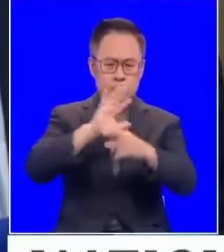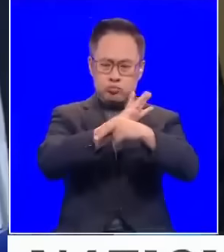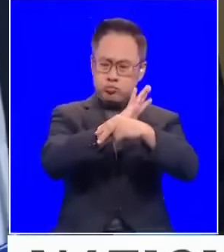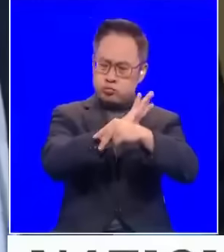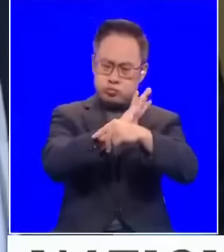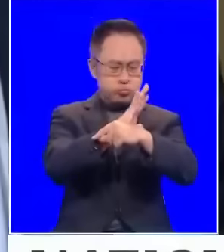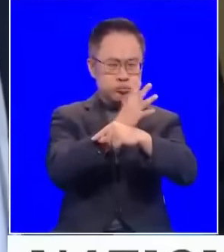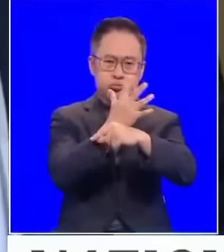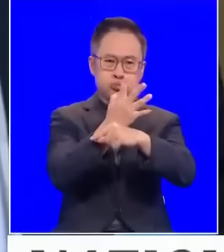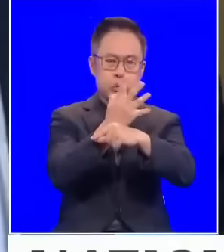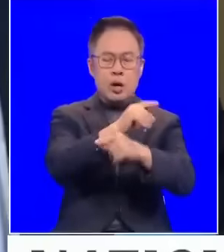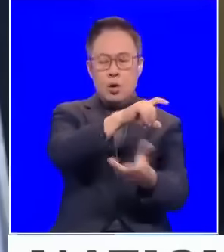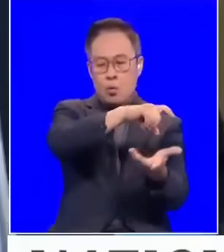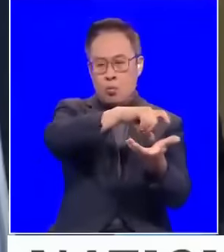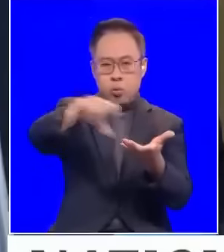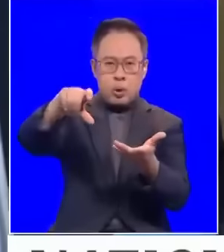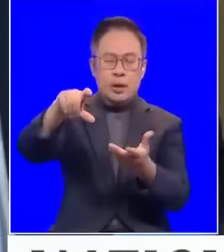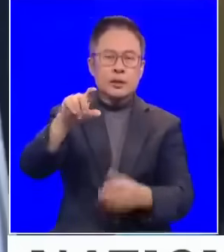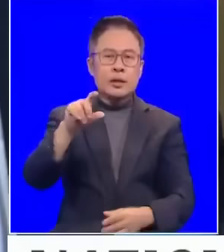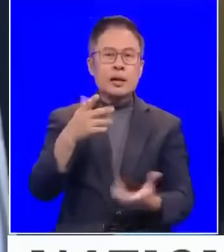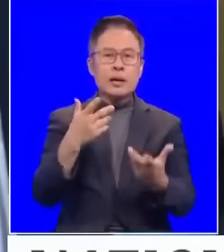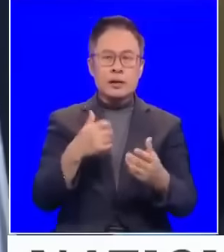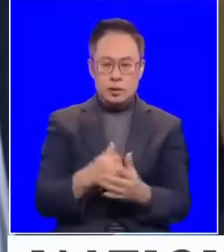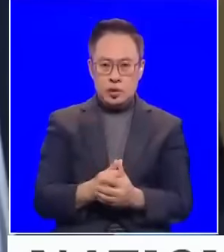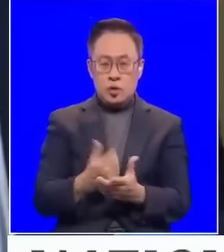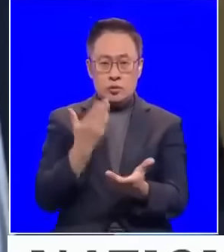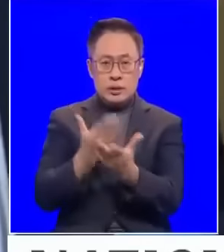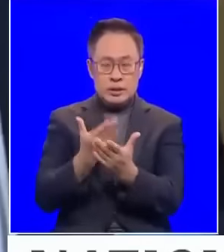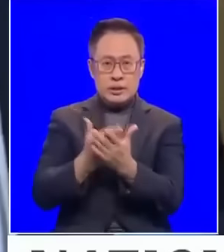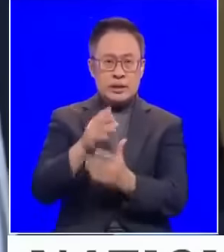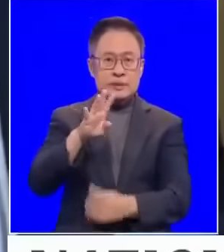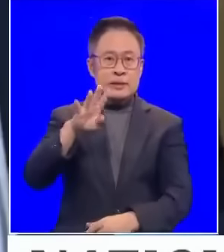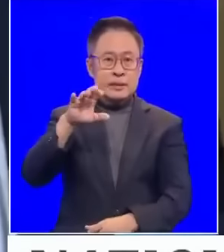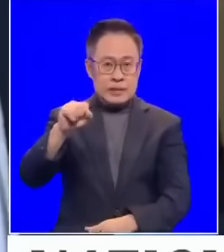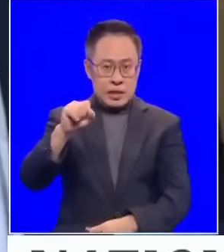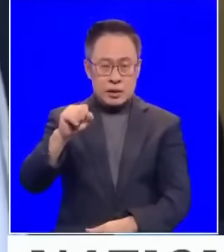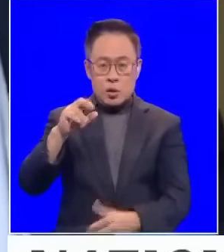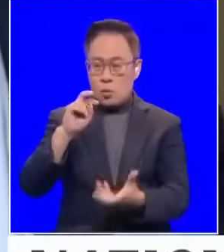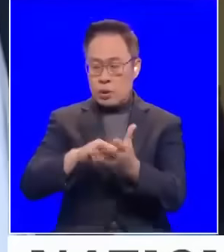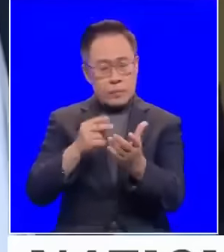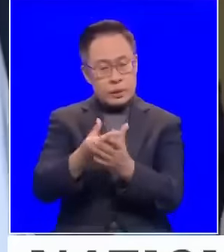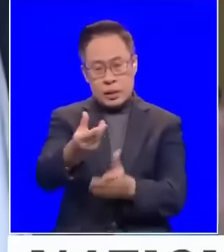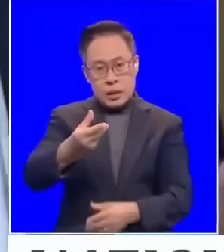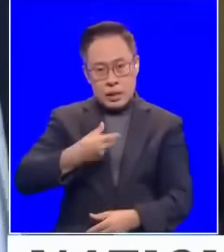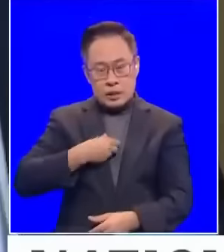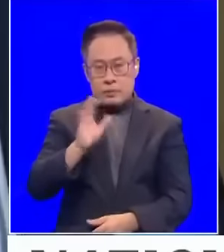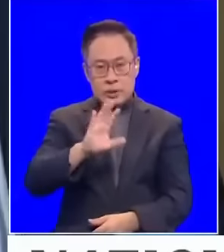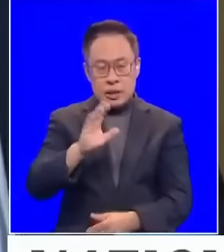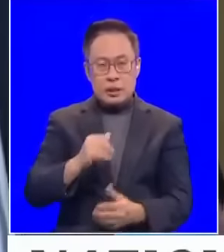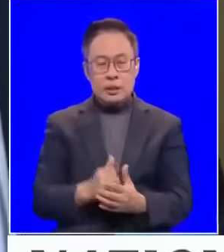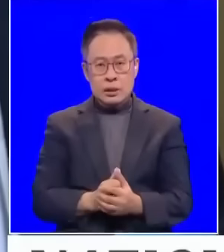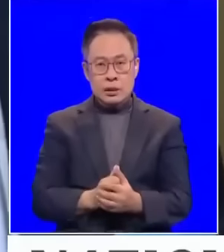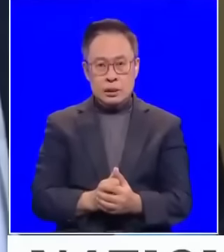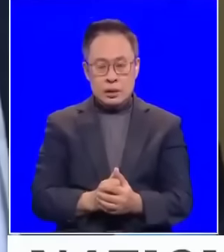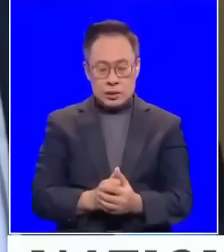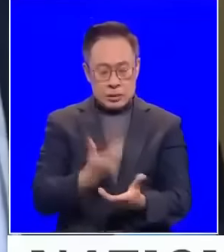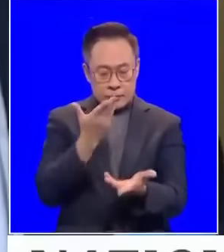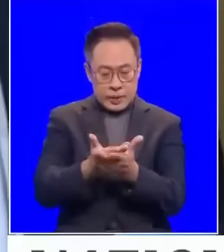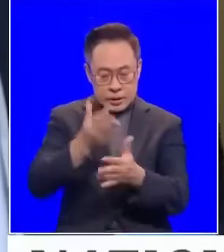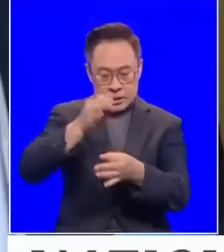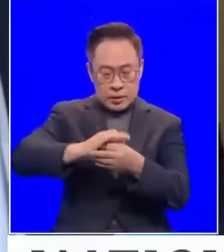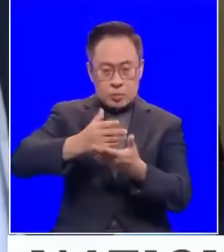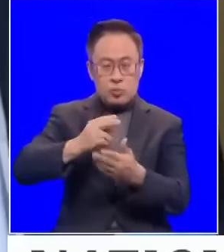ายอีก 400,000 บาทอันนี้ตัวของคุณพัชแกบอกแกก็ไม่เคยได้รับคือไม่ได้รับเข้าบัญชีส่วนตัวแ